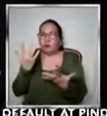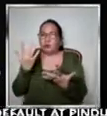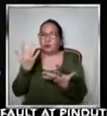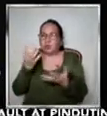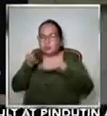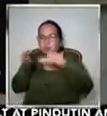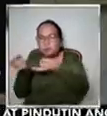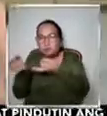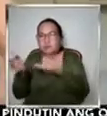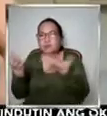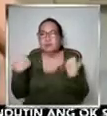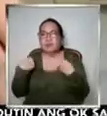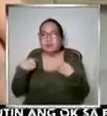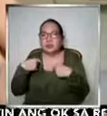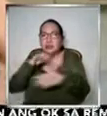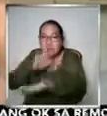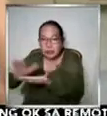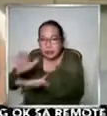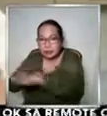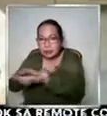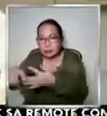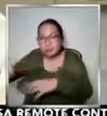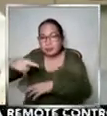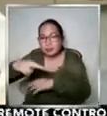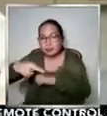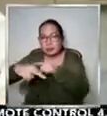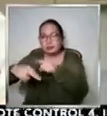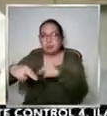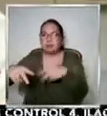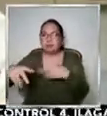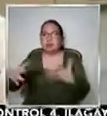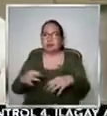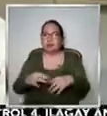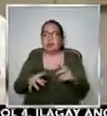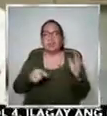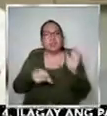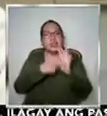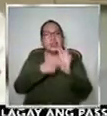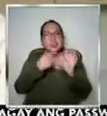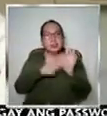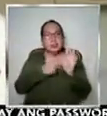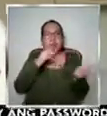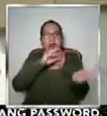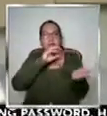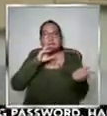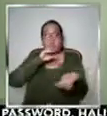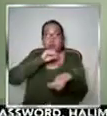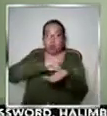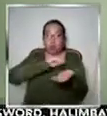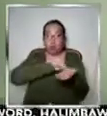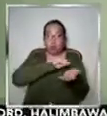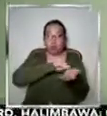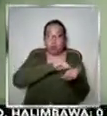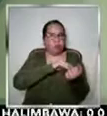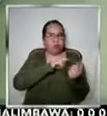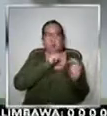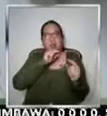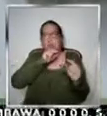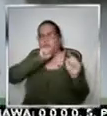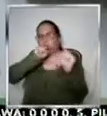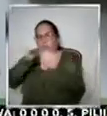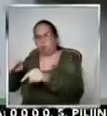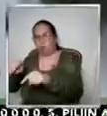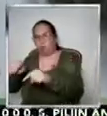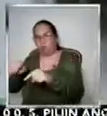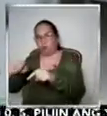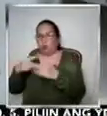syempre baka sila yung magdala sa pasyente and pag yung isa pa baka naman yung pasyente naman yung makahawa sa kanila. Hindi raw